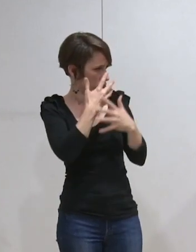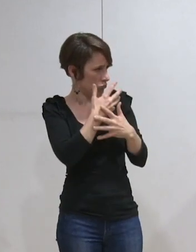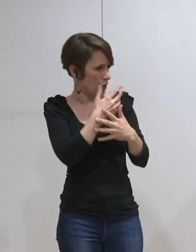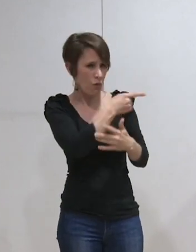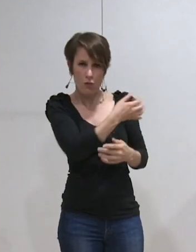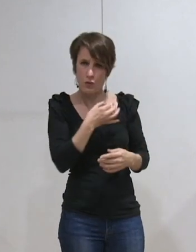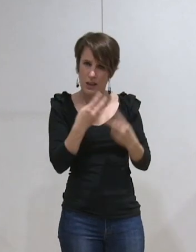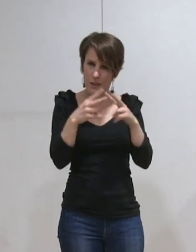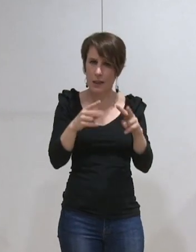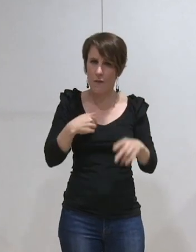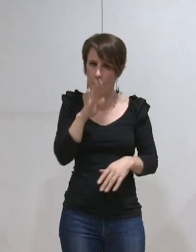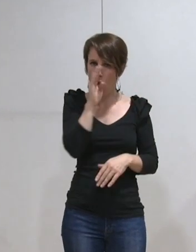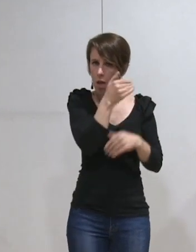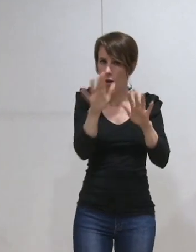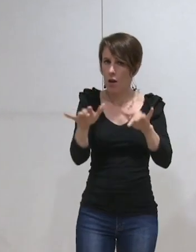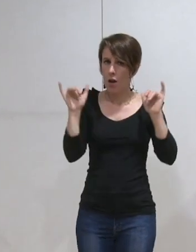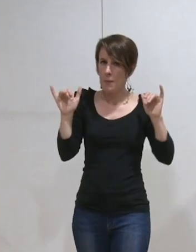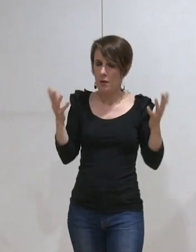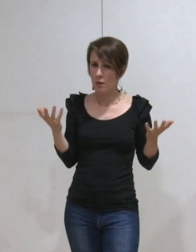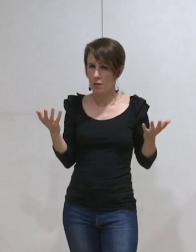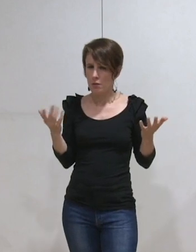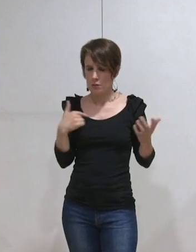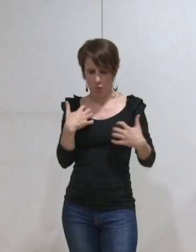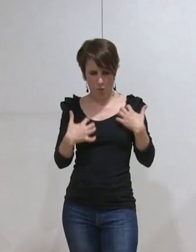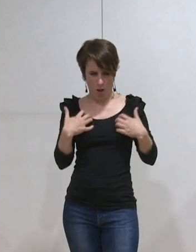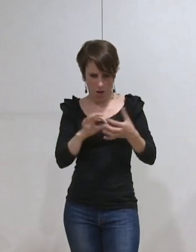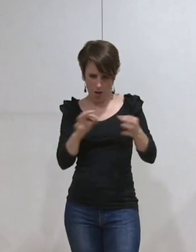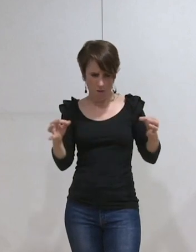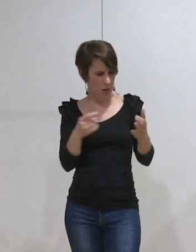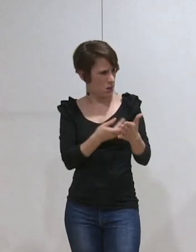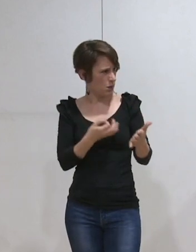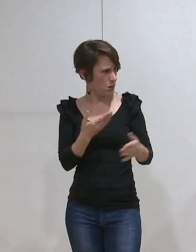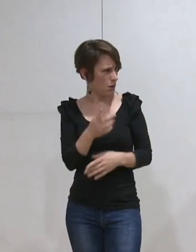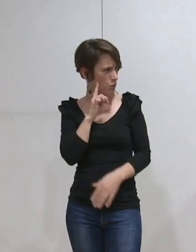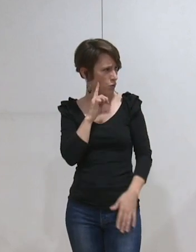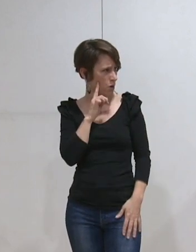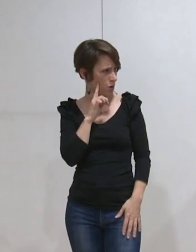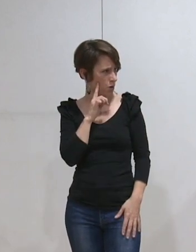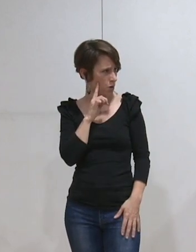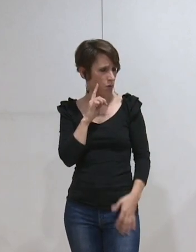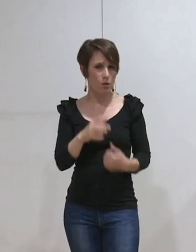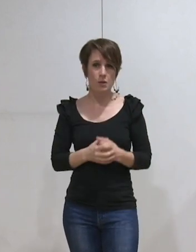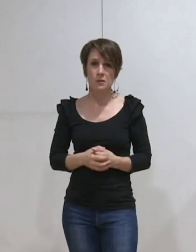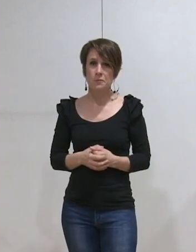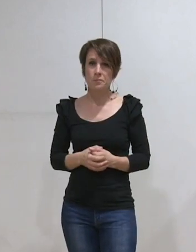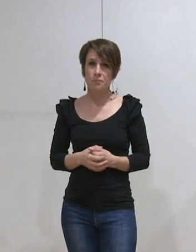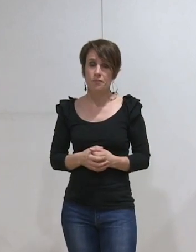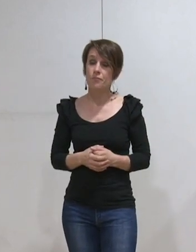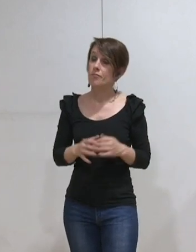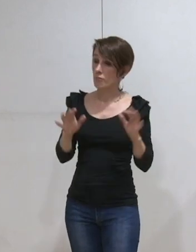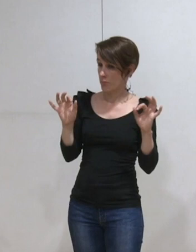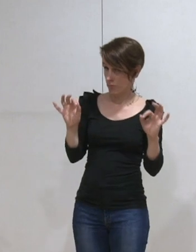je m'interroge sur le le le sens de cet arrêté on a effectivement